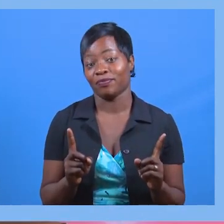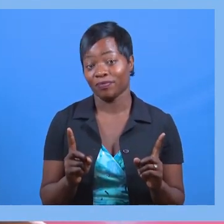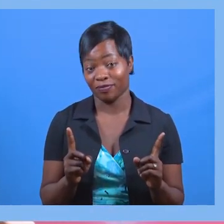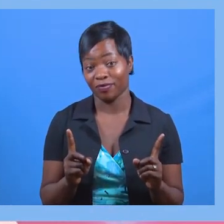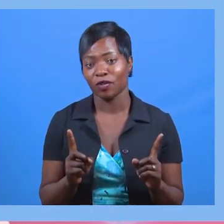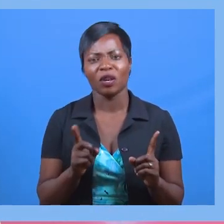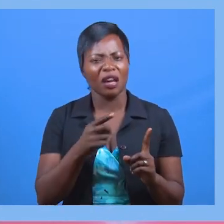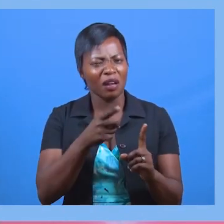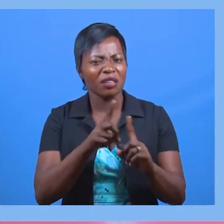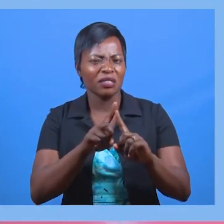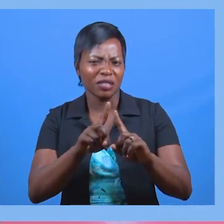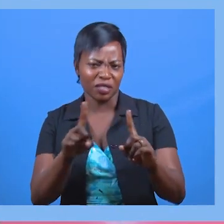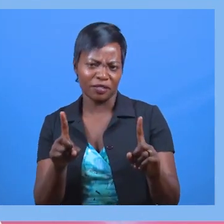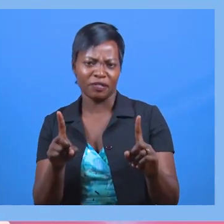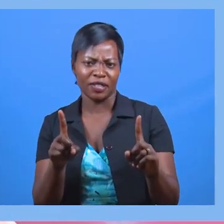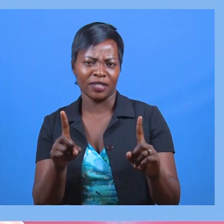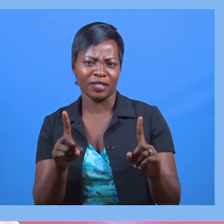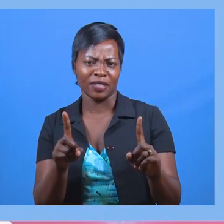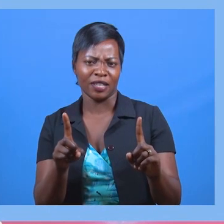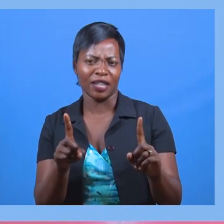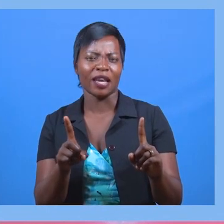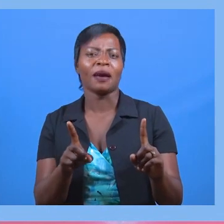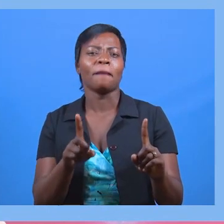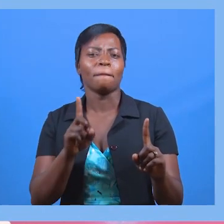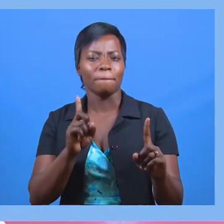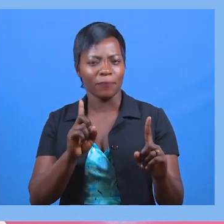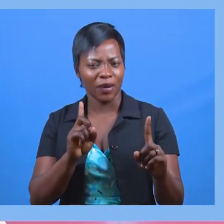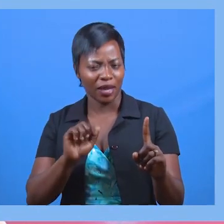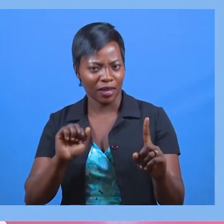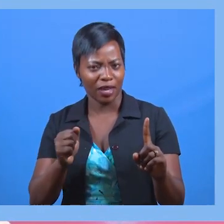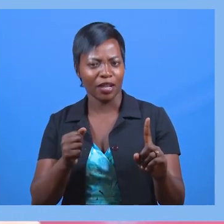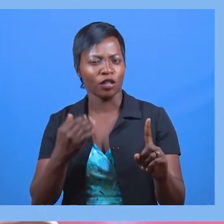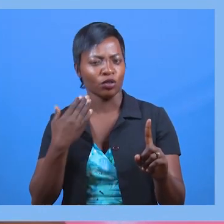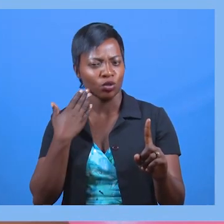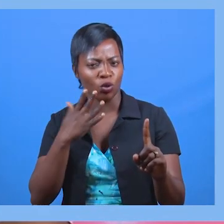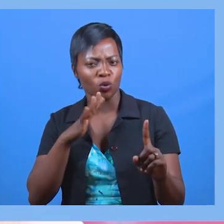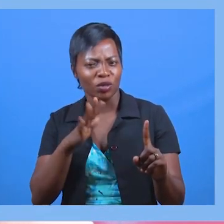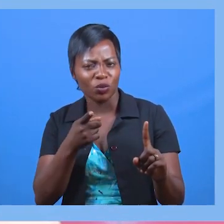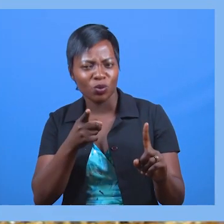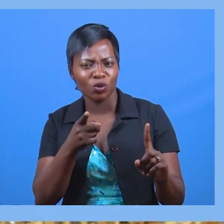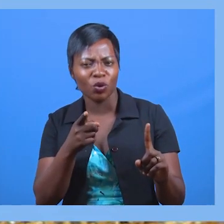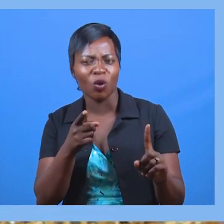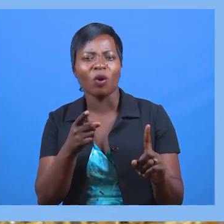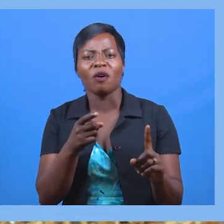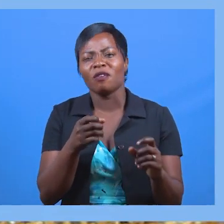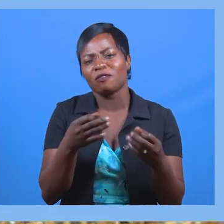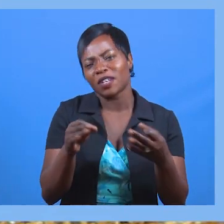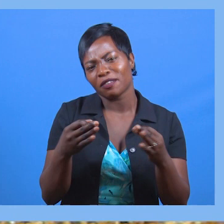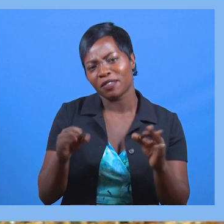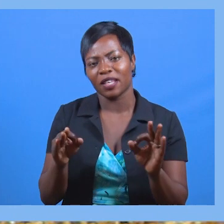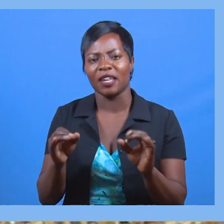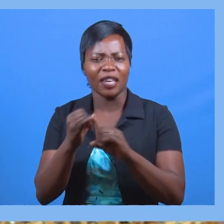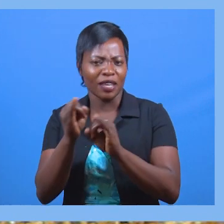ende kusiyana kwavo kunotaura zvekare mhando yekusununguka